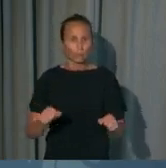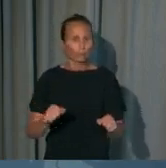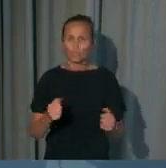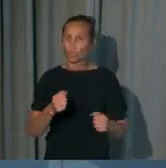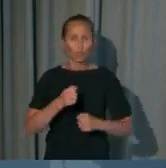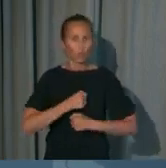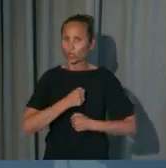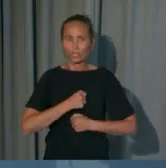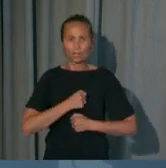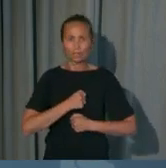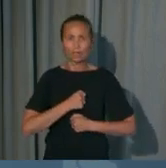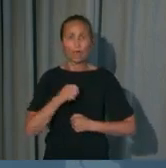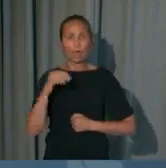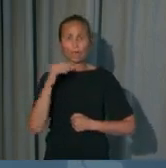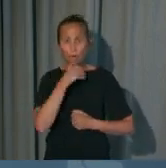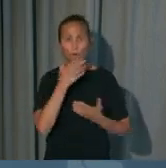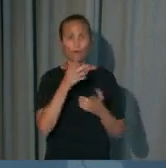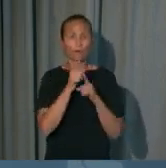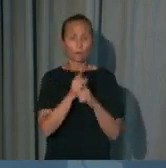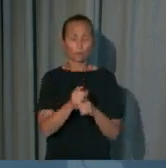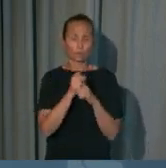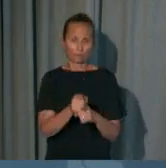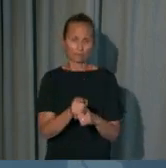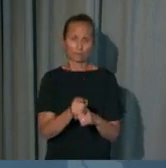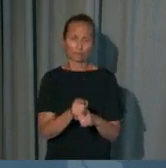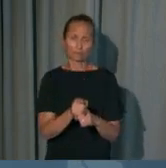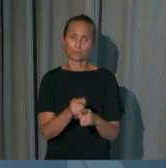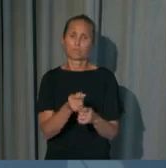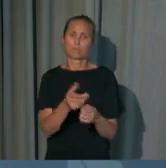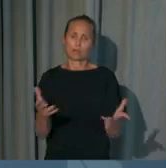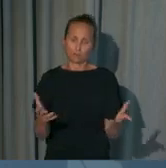utrygghet og får konsekvenser for veldig mange.